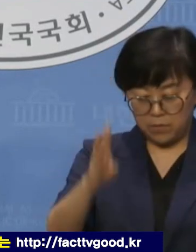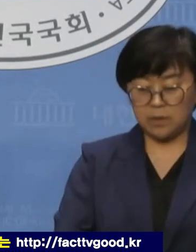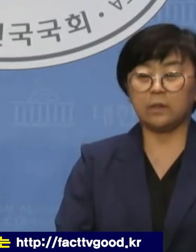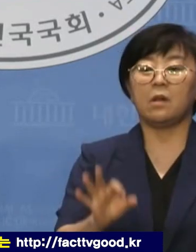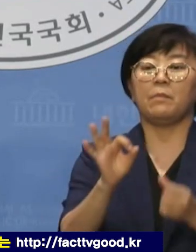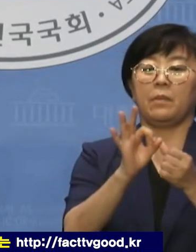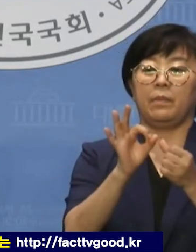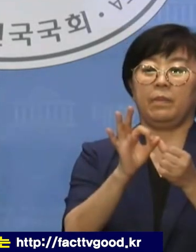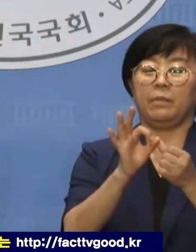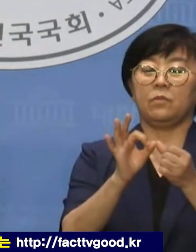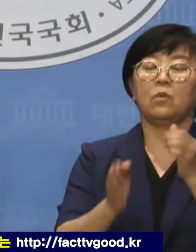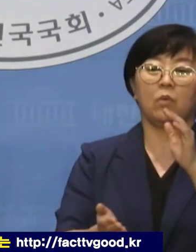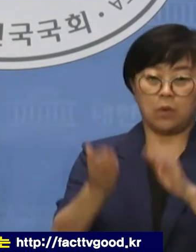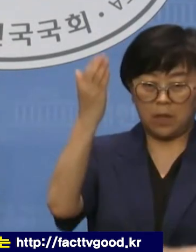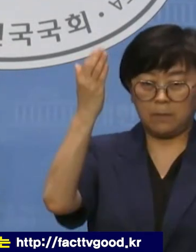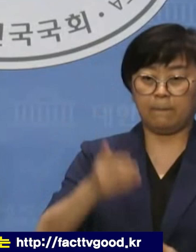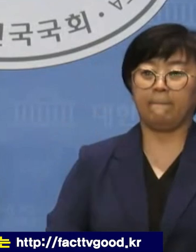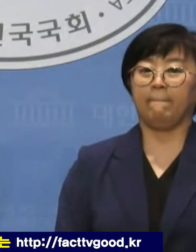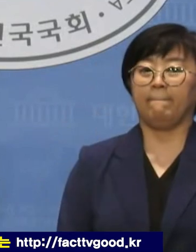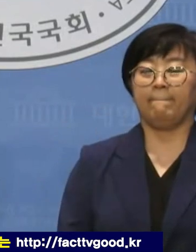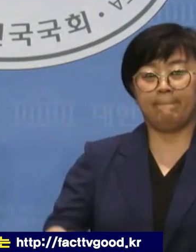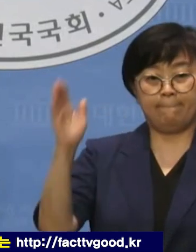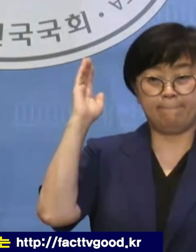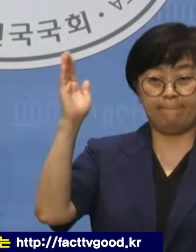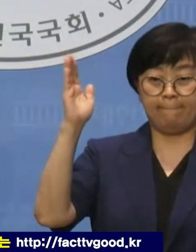바 있습니다. 급기야는